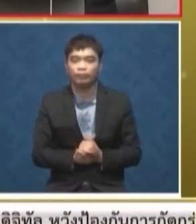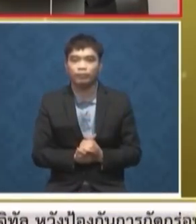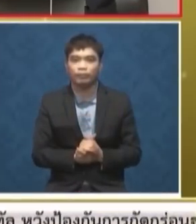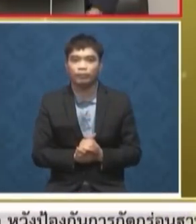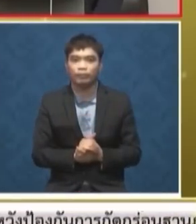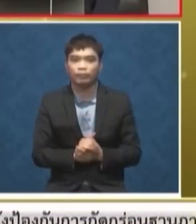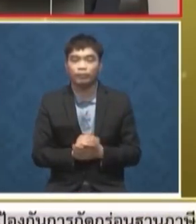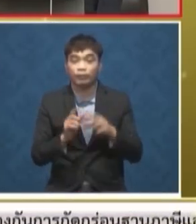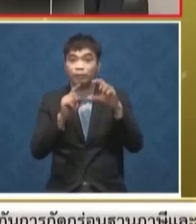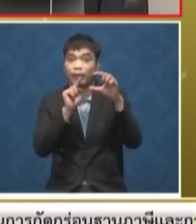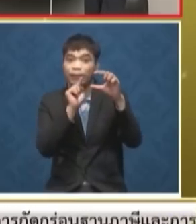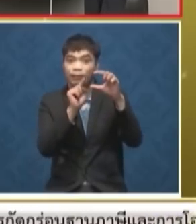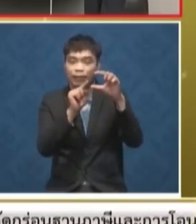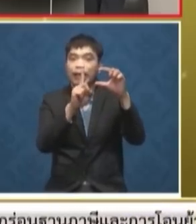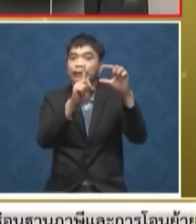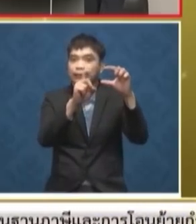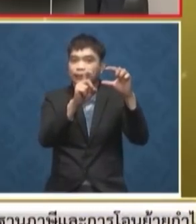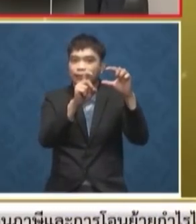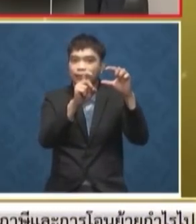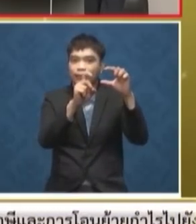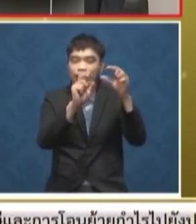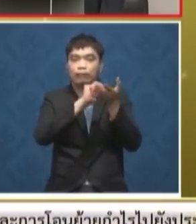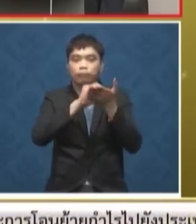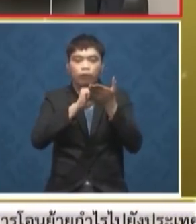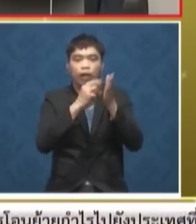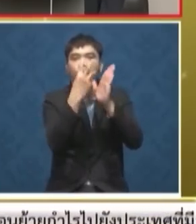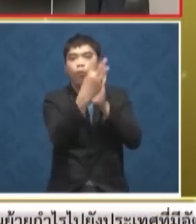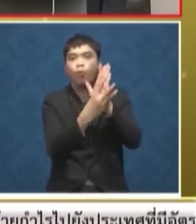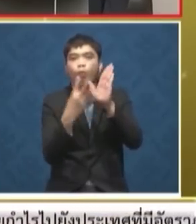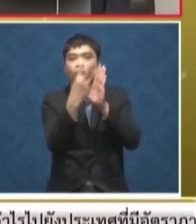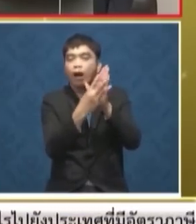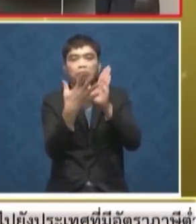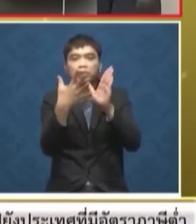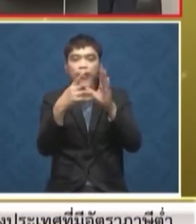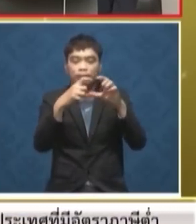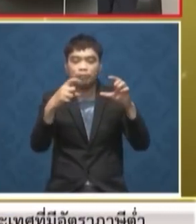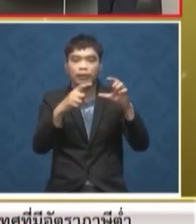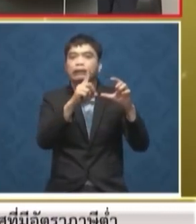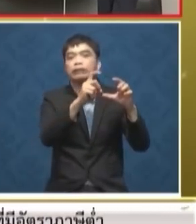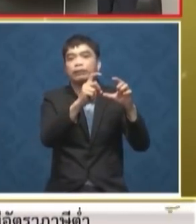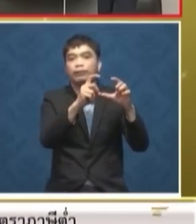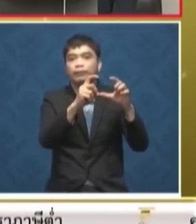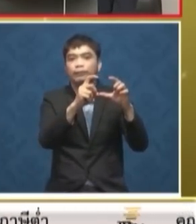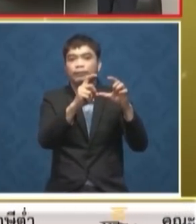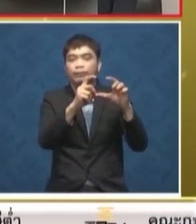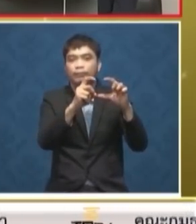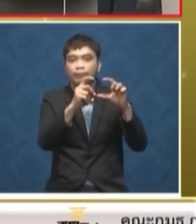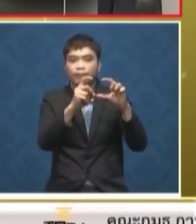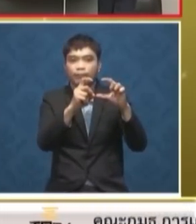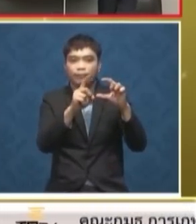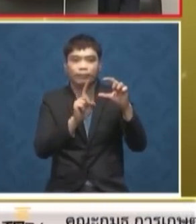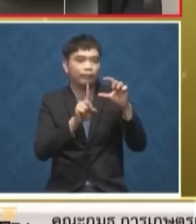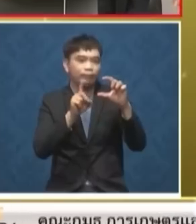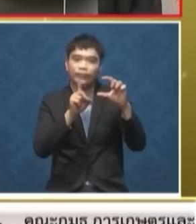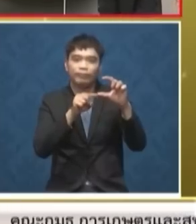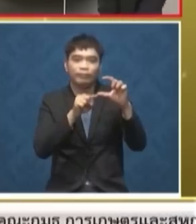ผมว่าทุกฝ่ายต้องรับผิดชอบร่วมกัน ครับ จะมาโยนว่าสว.ไปลงคะแนนให้ทางนี้แล้วเนี่ยนะฮะแล้วไม่กลัวกระแส